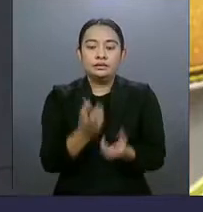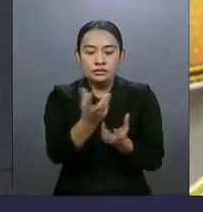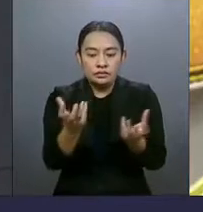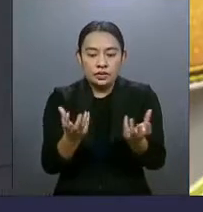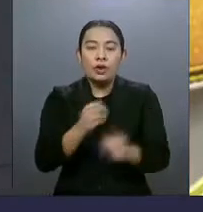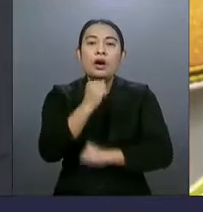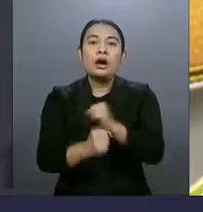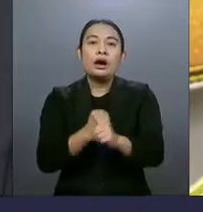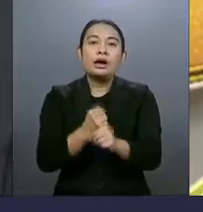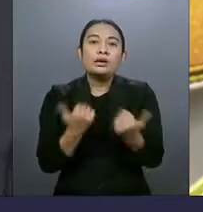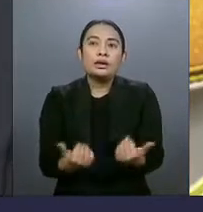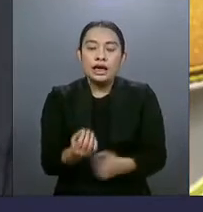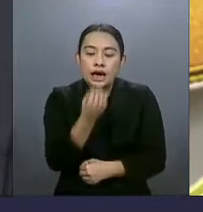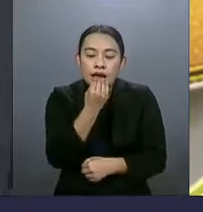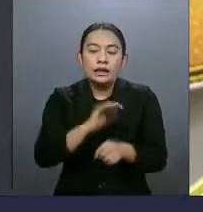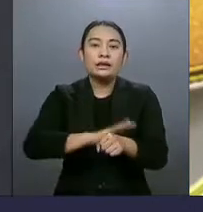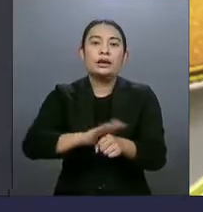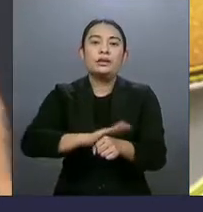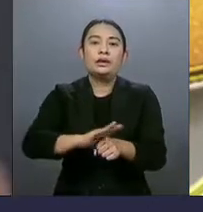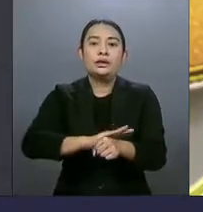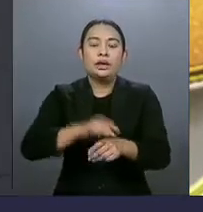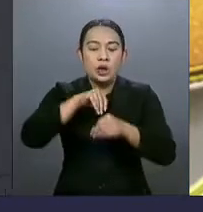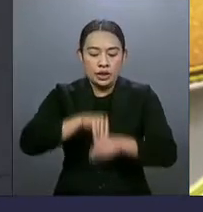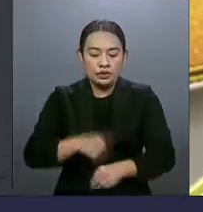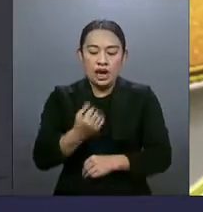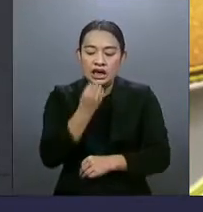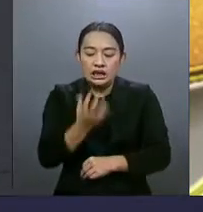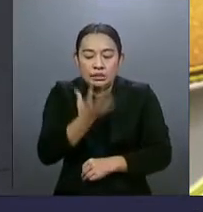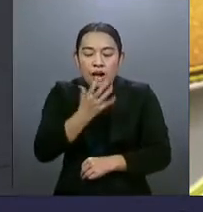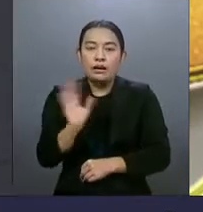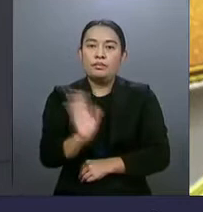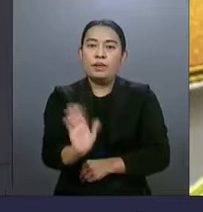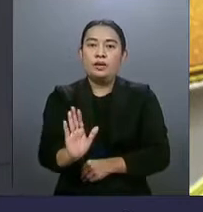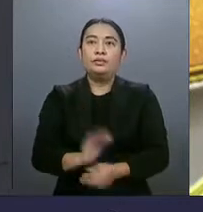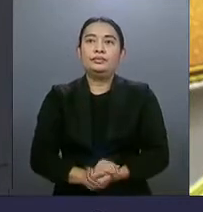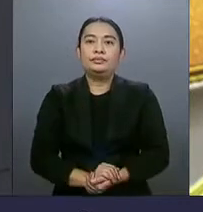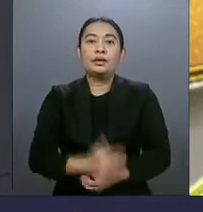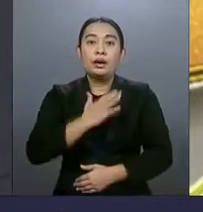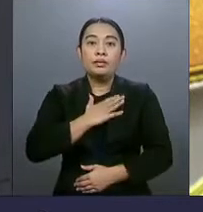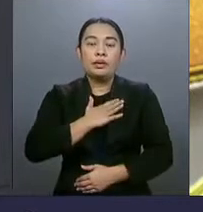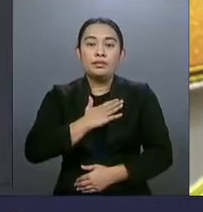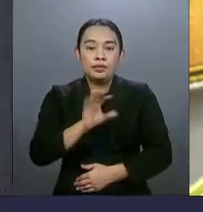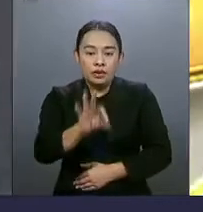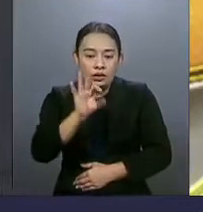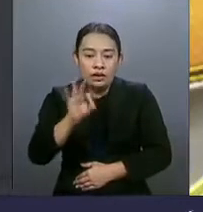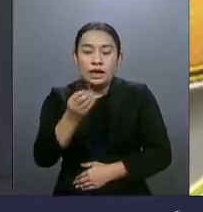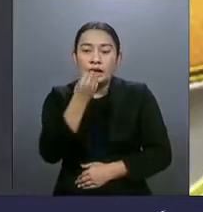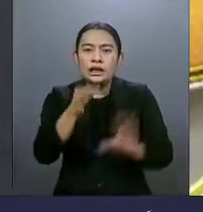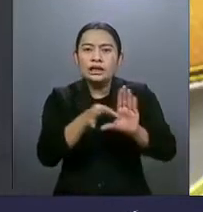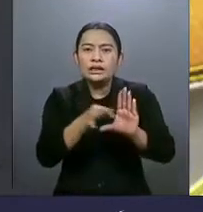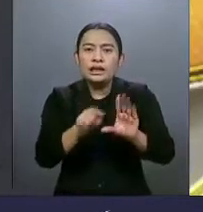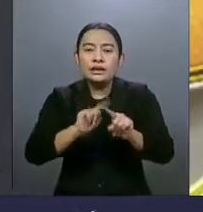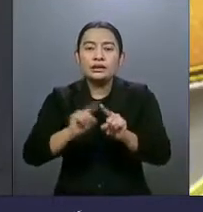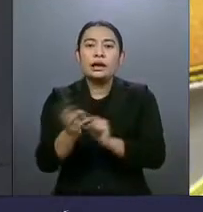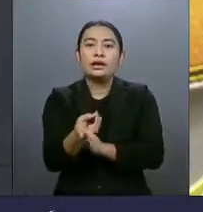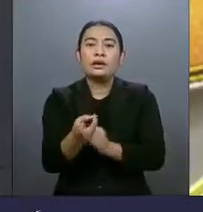านี้เพราะฉะนั้นกินแค่พออยู่ได้อย่ากินให้มันเยอะเกินไปผมก็เลือกทานน้อยสัตว์น้อยลงส่วนอีกเรื่องนึงเป็นเรื่อง